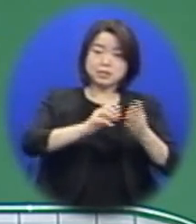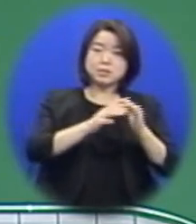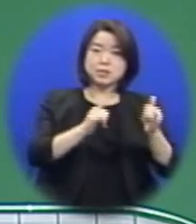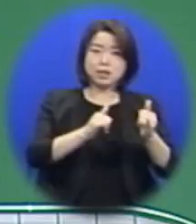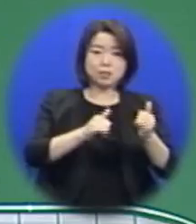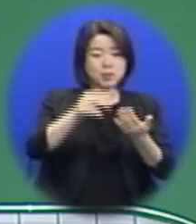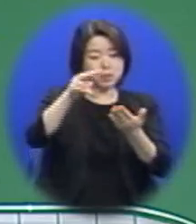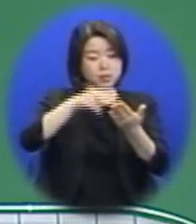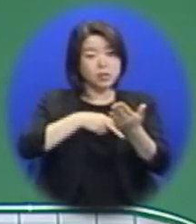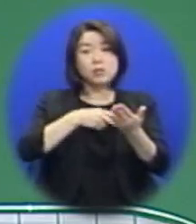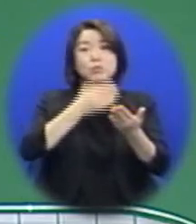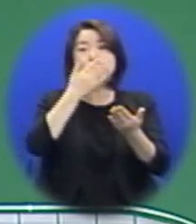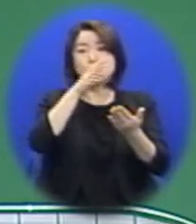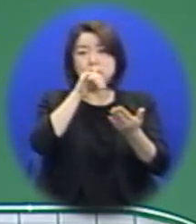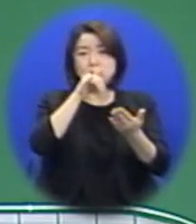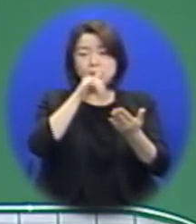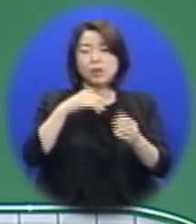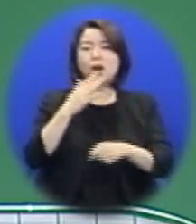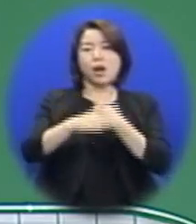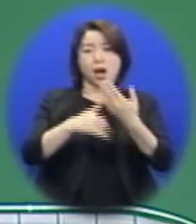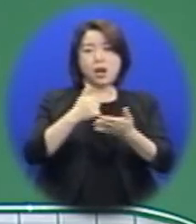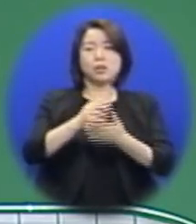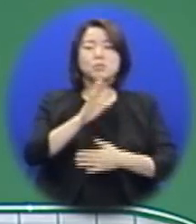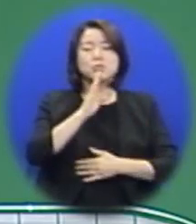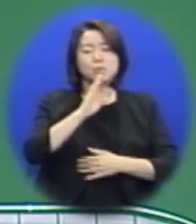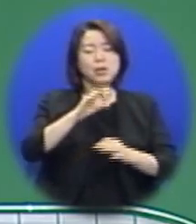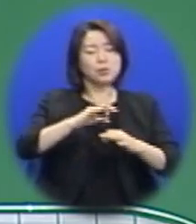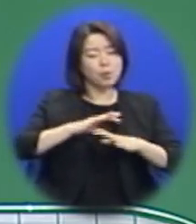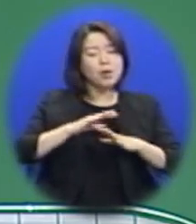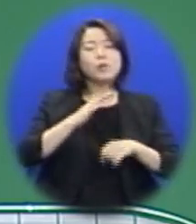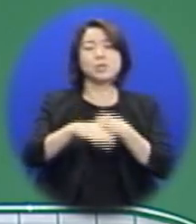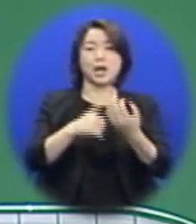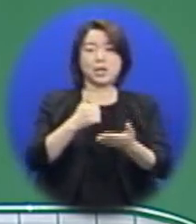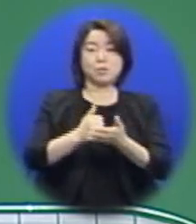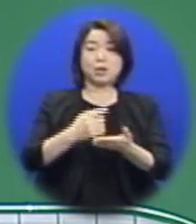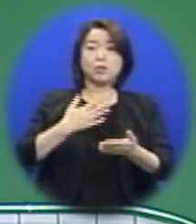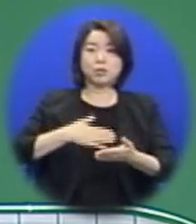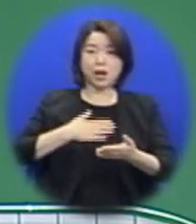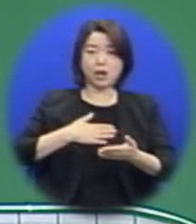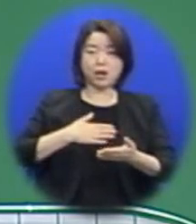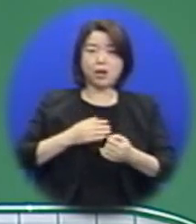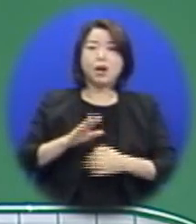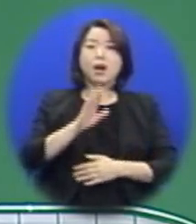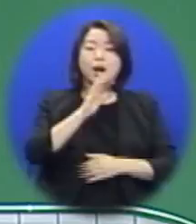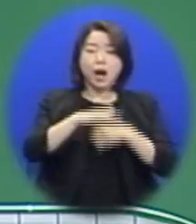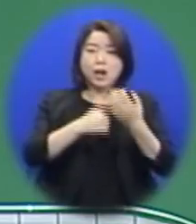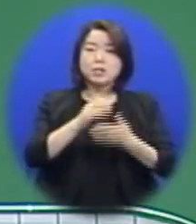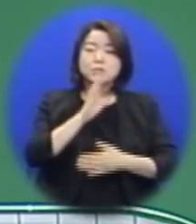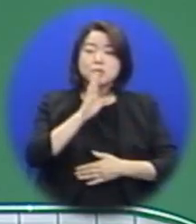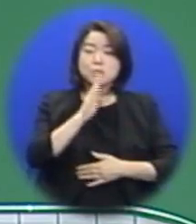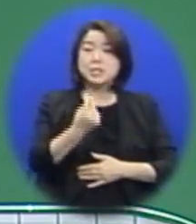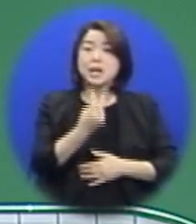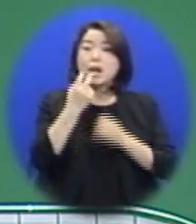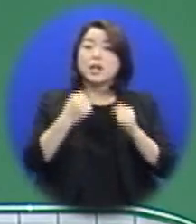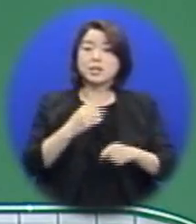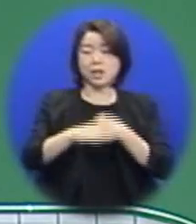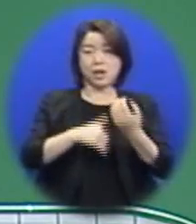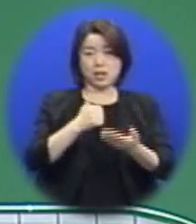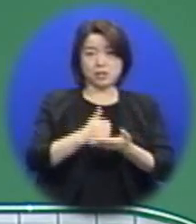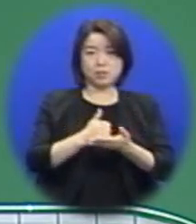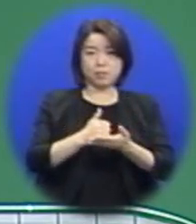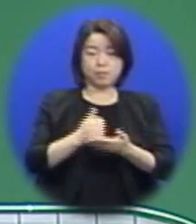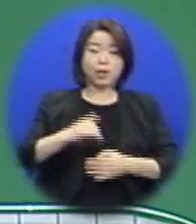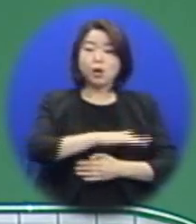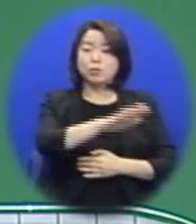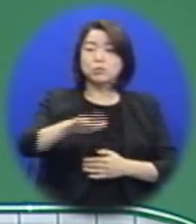시를 읽으면서 하나님은 정말 놀라우신 하나님이구나. 하나님은 정말 살아계신 하나님이구나. 우리가 이렇게